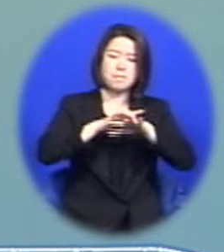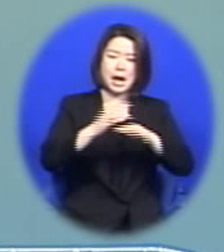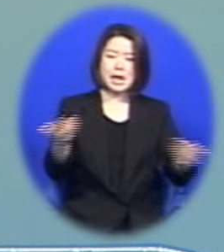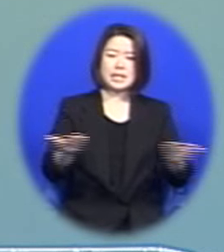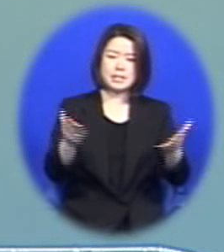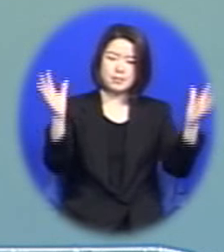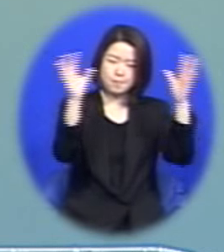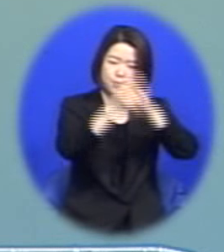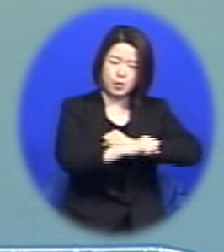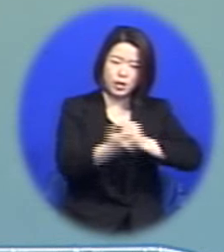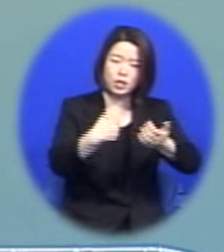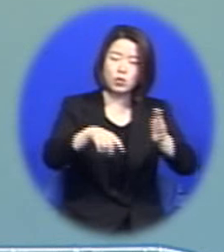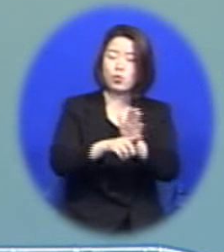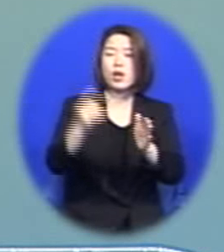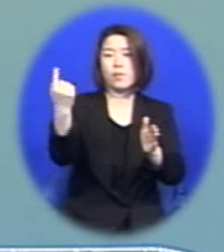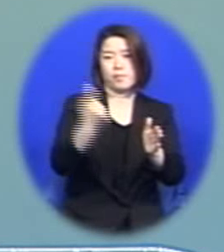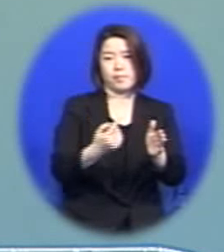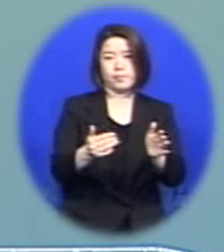심